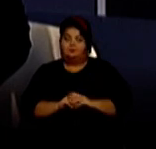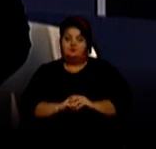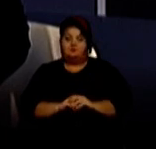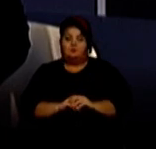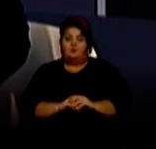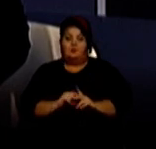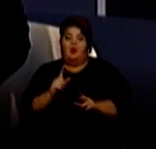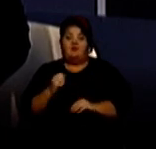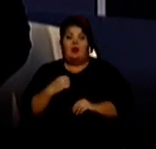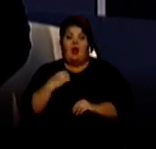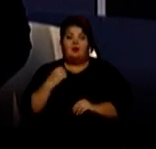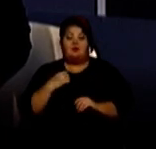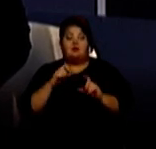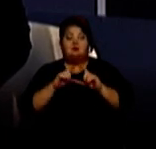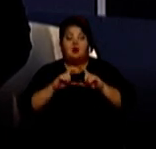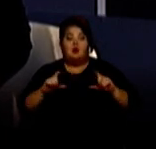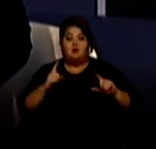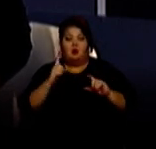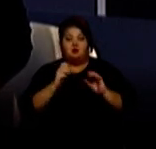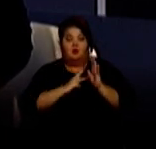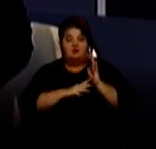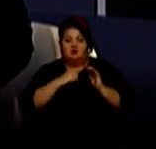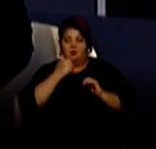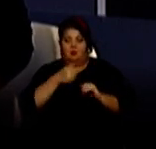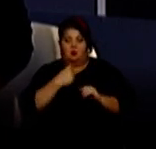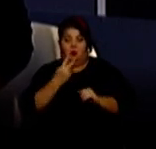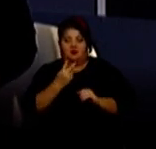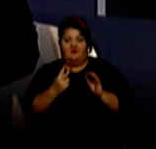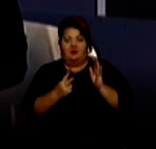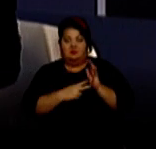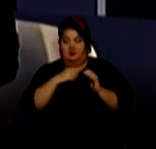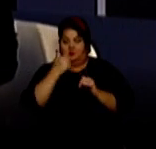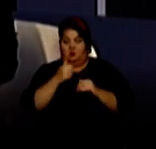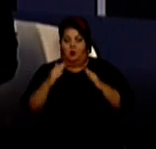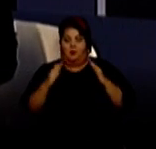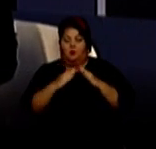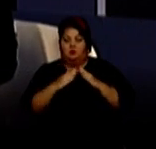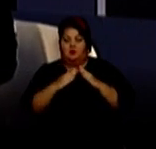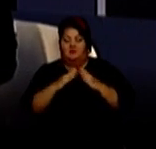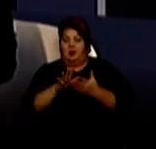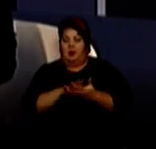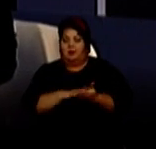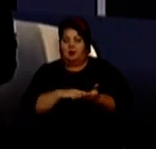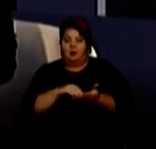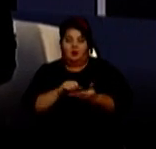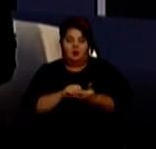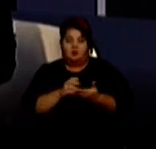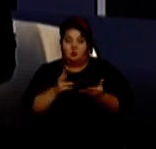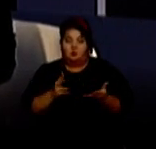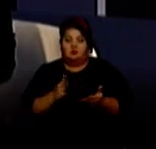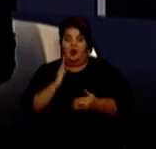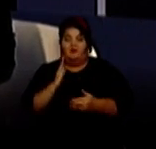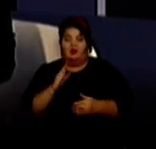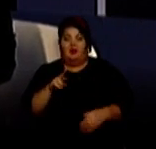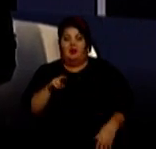Кадетському корпусу 180 років, із них 27 років будівля руйнується. Відеограф із Полтави Валерій Явтушенко